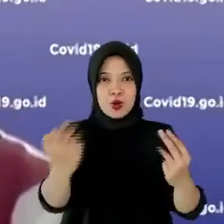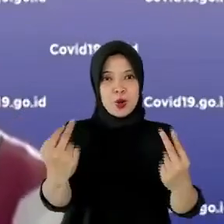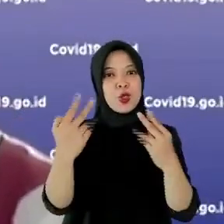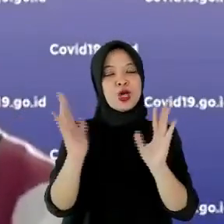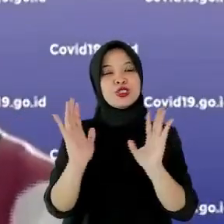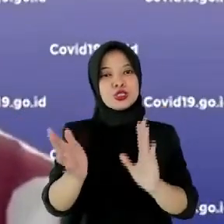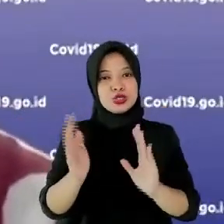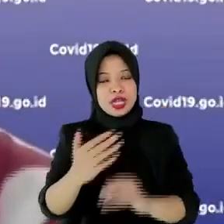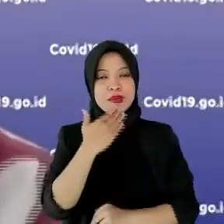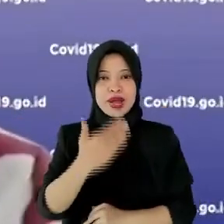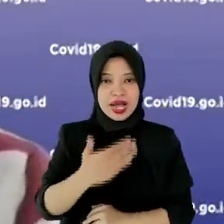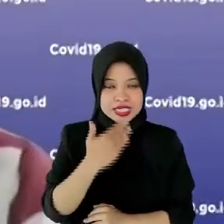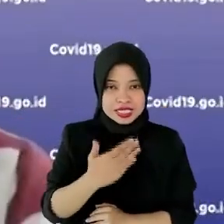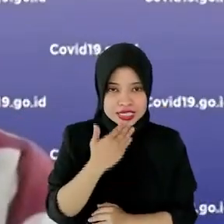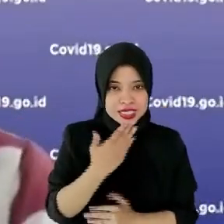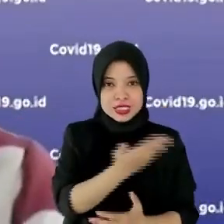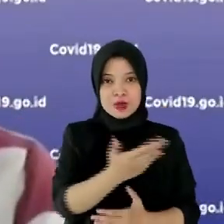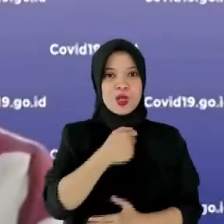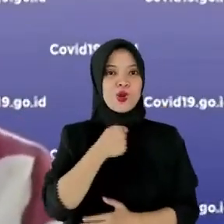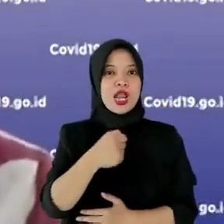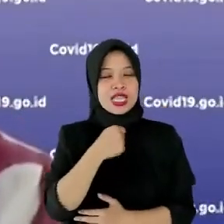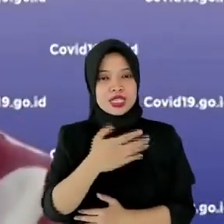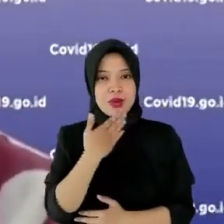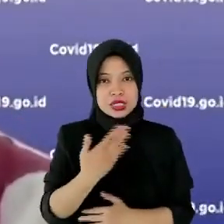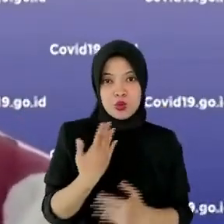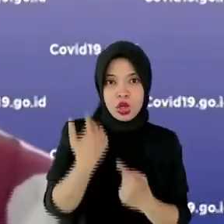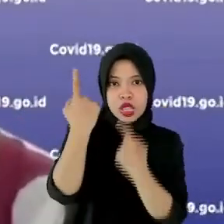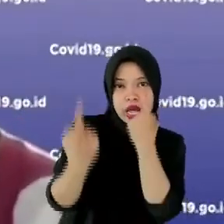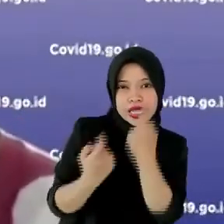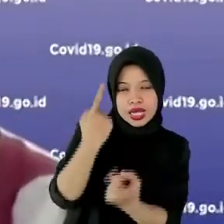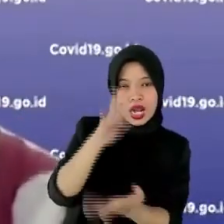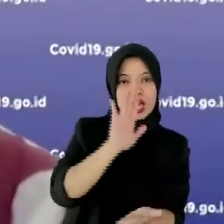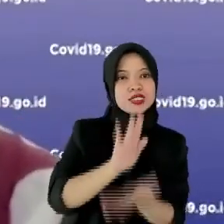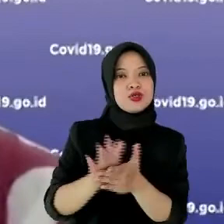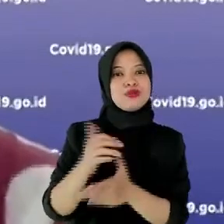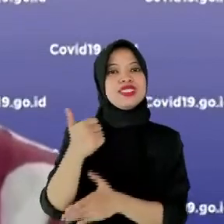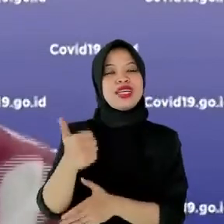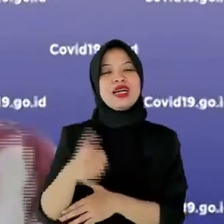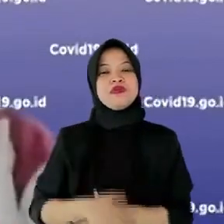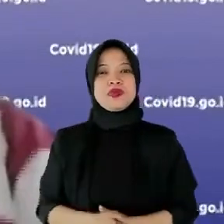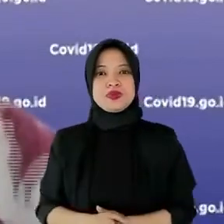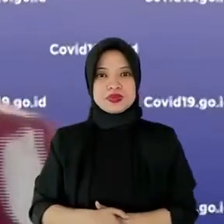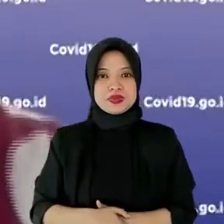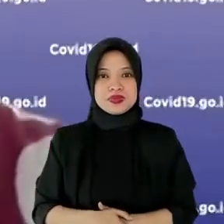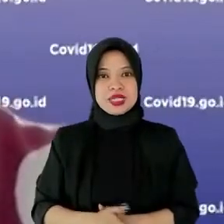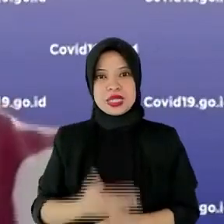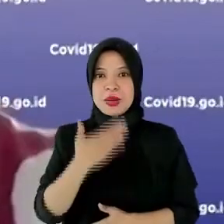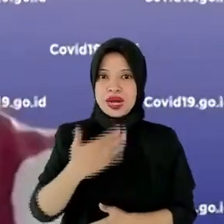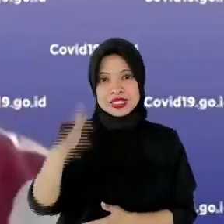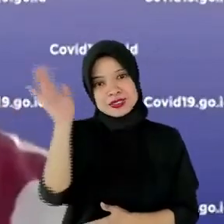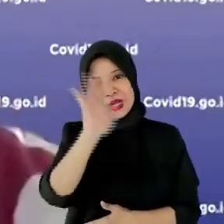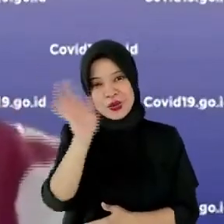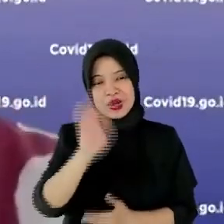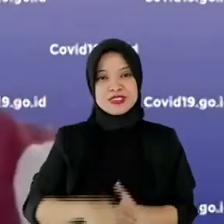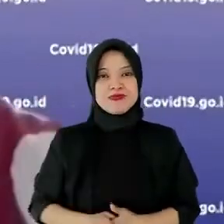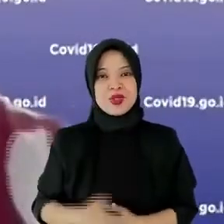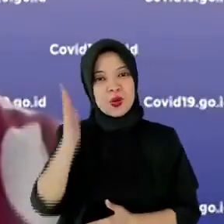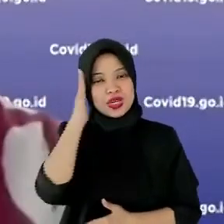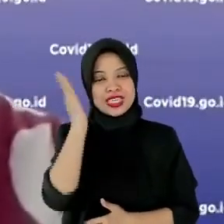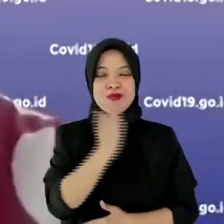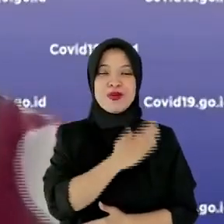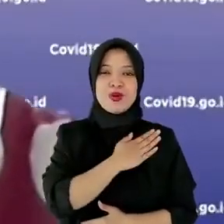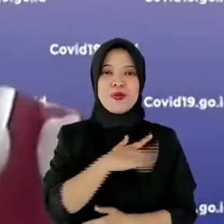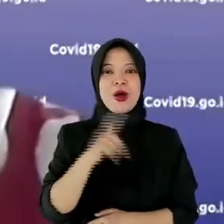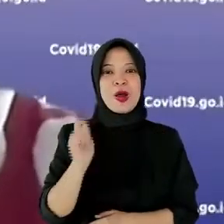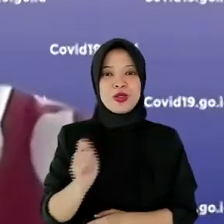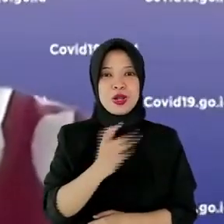yang sudah mengikuti acara ini. Buat para jurnalis, kalau masih ada pertanyaan bisa langsung nanti ditanyakan lebih jauh ya. Terima kasih, sampai jumpa lagi tentunya.